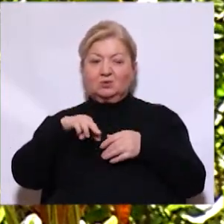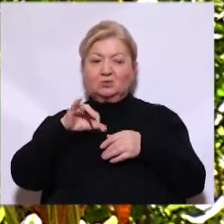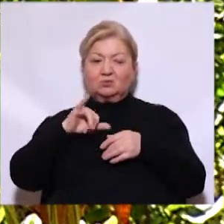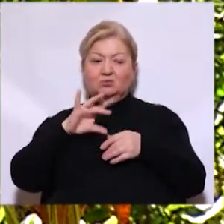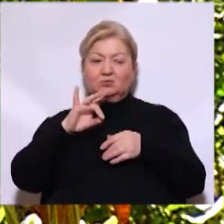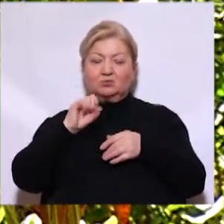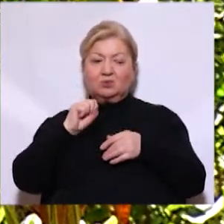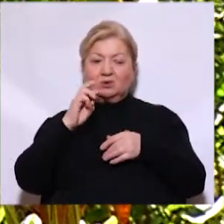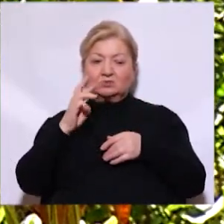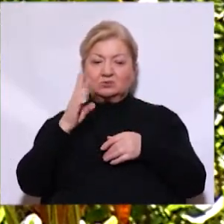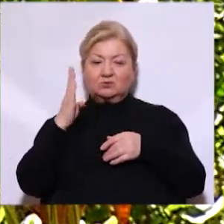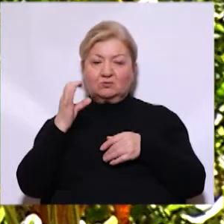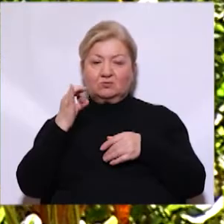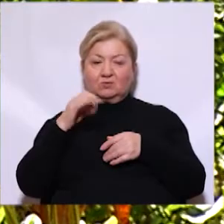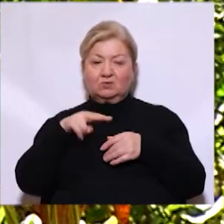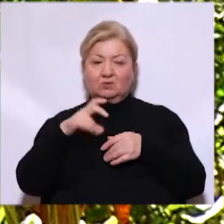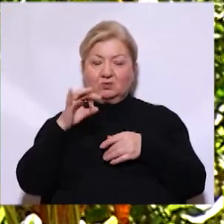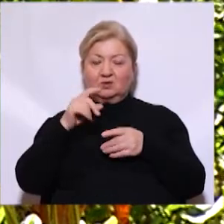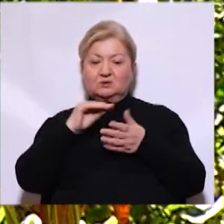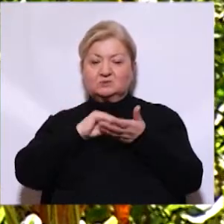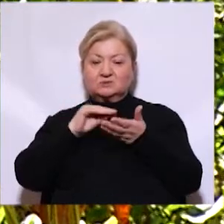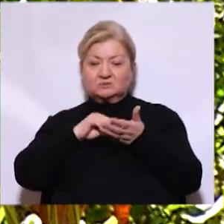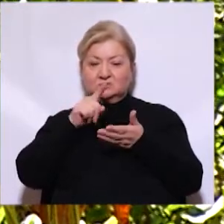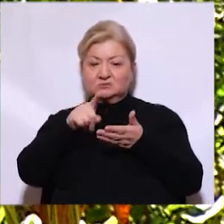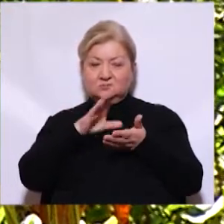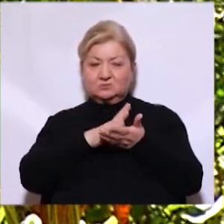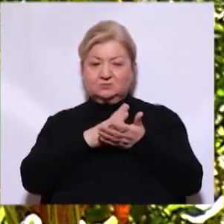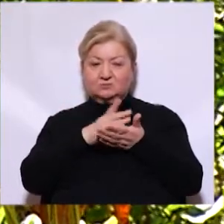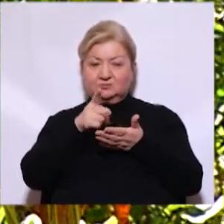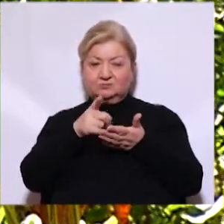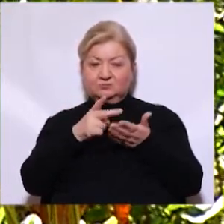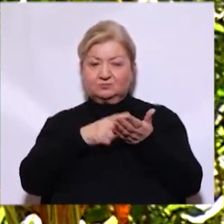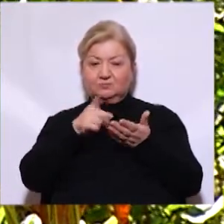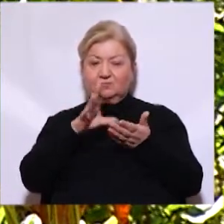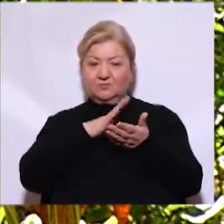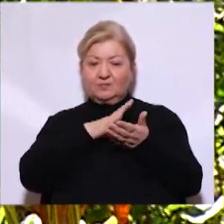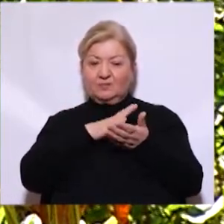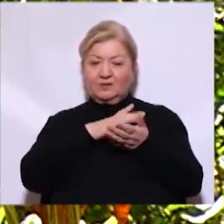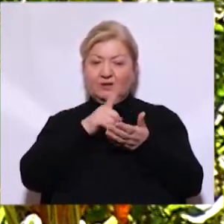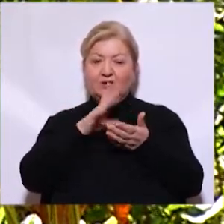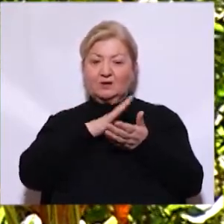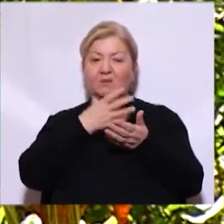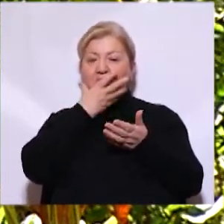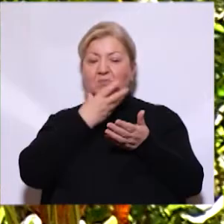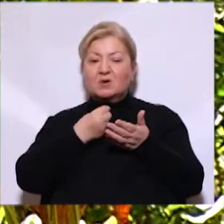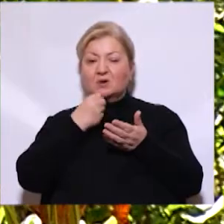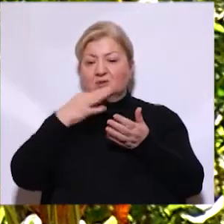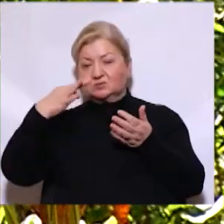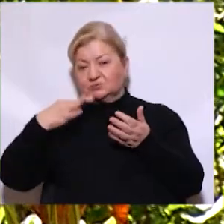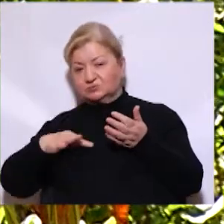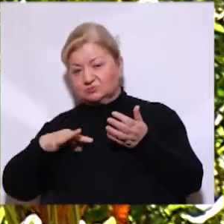თუმცა დასახურეთის საქმე ძალიან ცოტა მიცის. ეს არის ეკა ჩიხლაძის დაწერილი წიგნი, რომელიც იყო აი